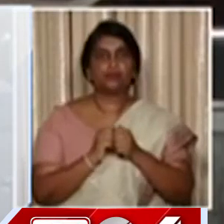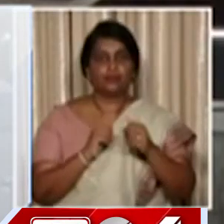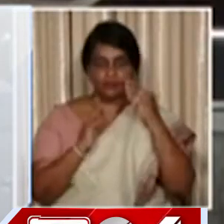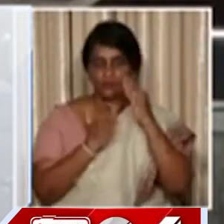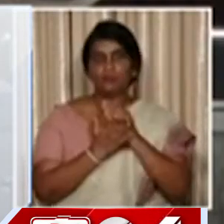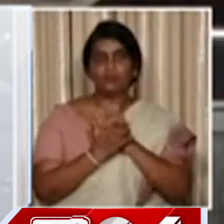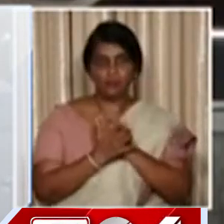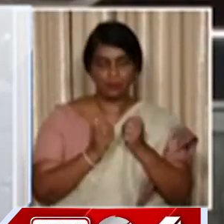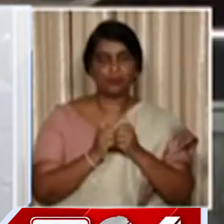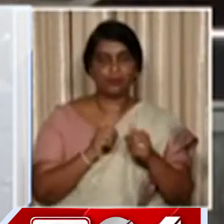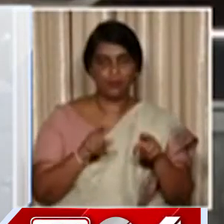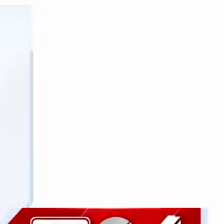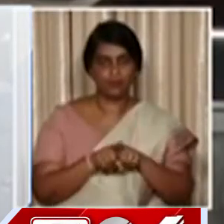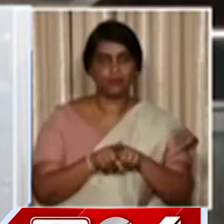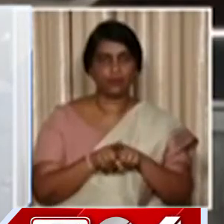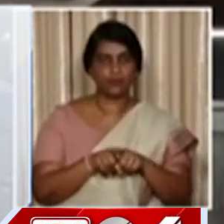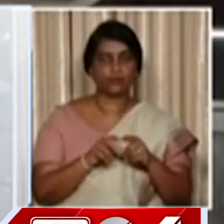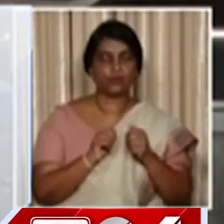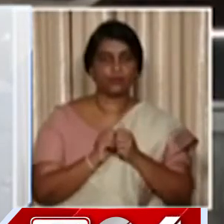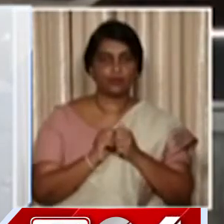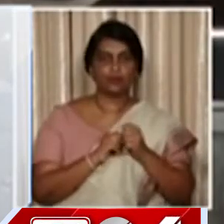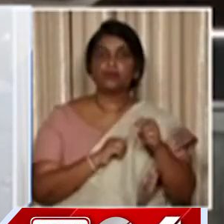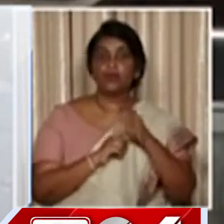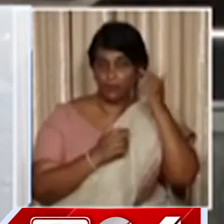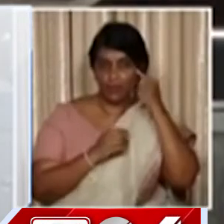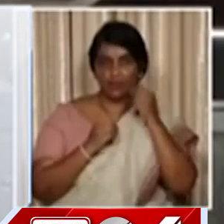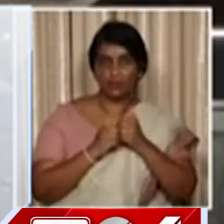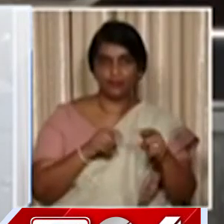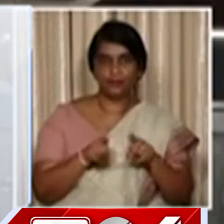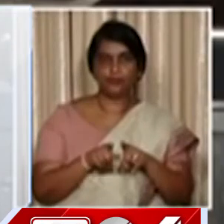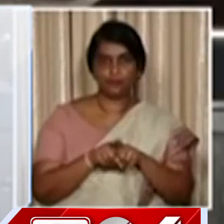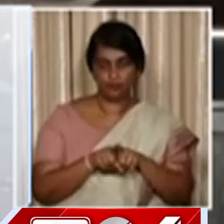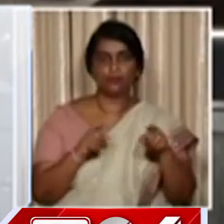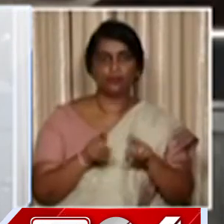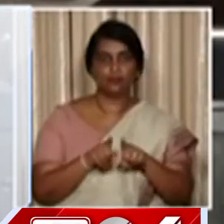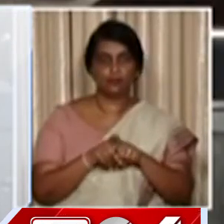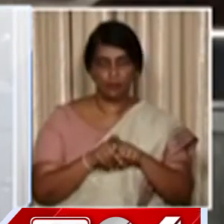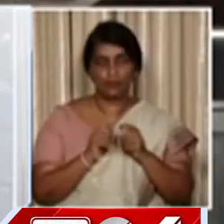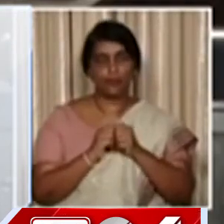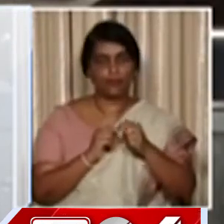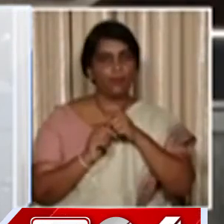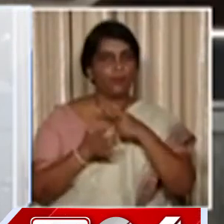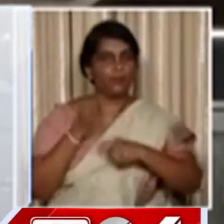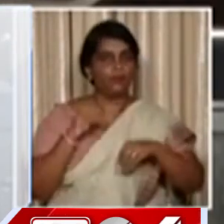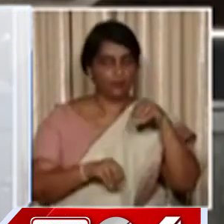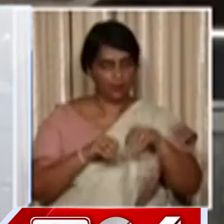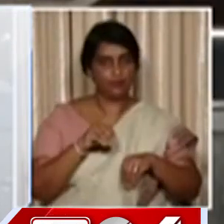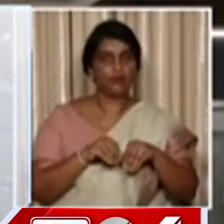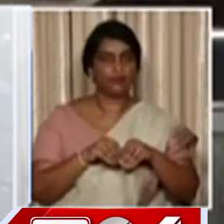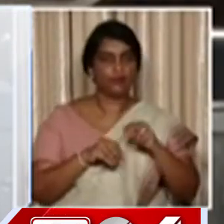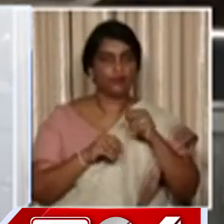කරා මම තමයි මේ යෝජනාව ගෙනාවේ කියලා ඒ තමන් හිතනවා නම් එහෙම දේශපාලන වාසියක් ගන්න. ඔය දේශපාලන වාසිය ගන්න වගේ